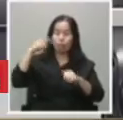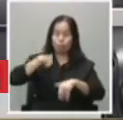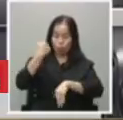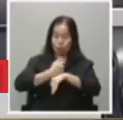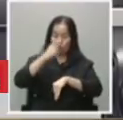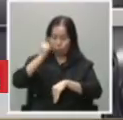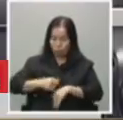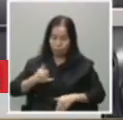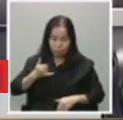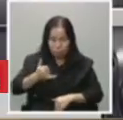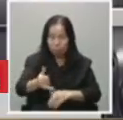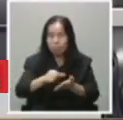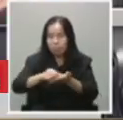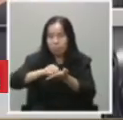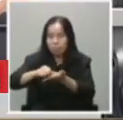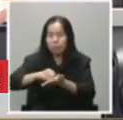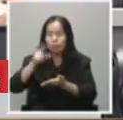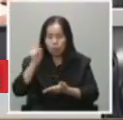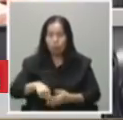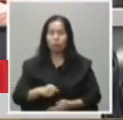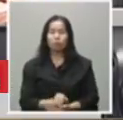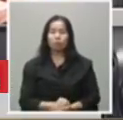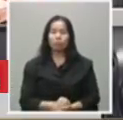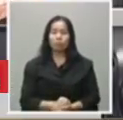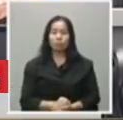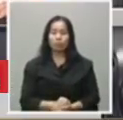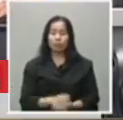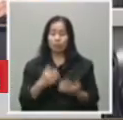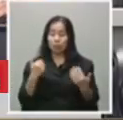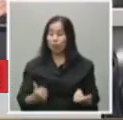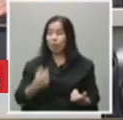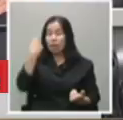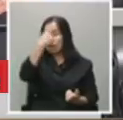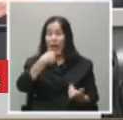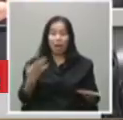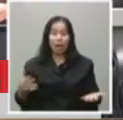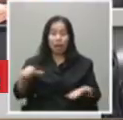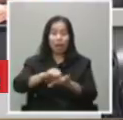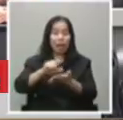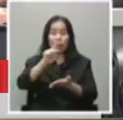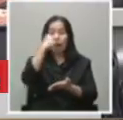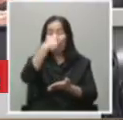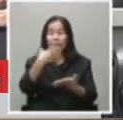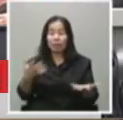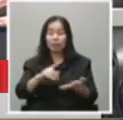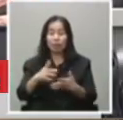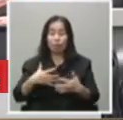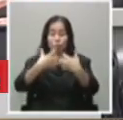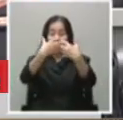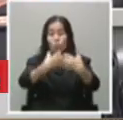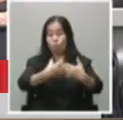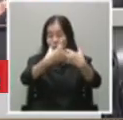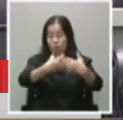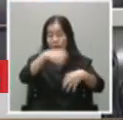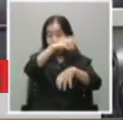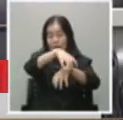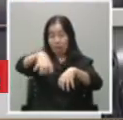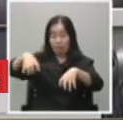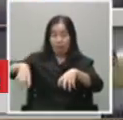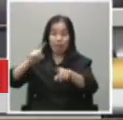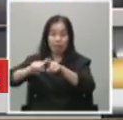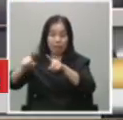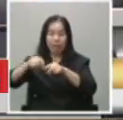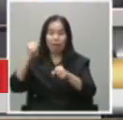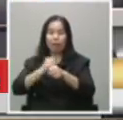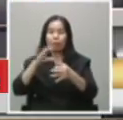ไขครับใครแก้ไขครับทุกวันนี้ถ้าดูให้ดีนะครับโรงงานที่อุตสาหกรรมหลายแห่งที่เป็นโรงงานประกอบ